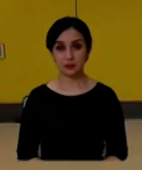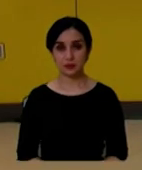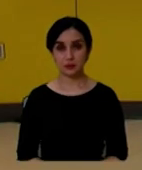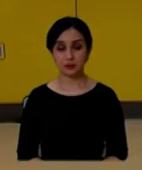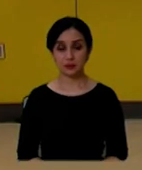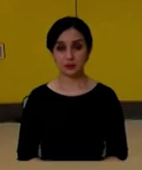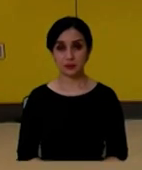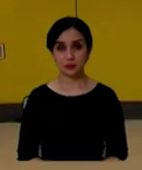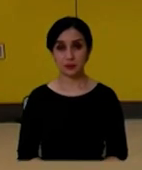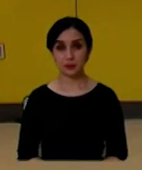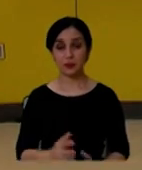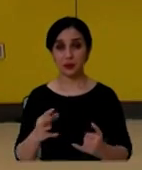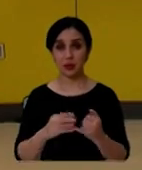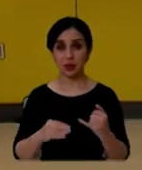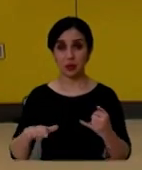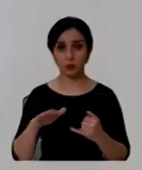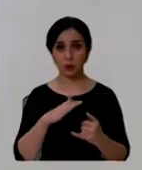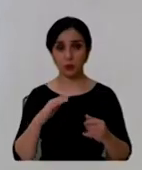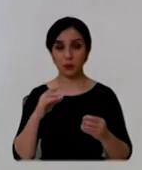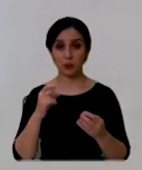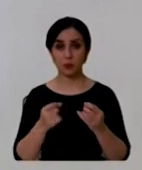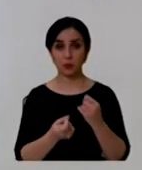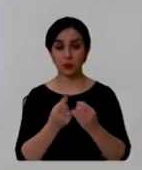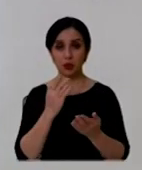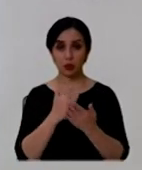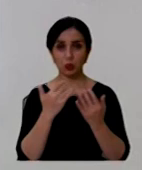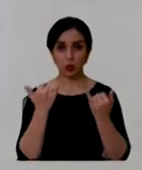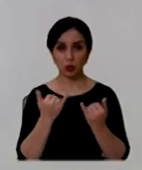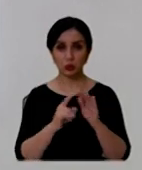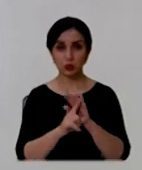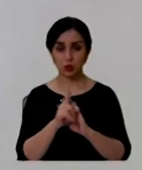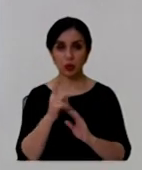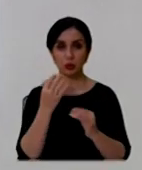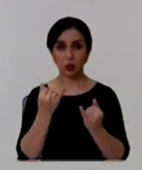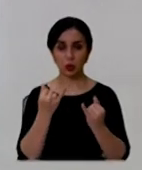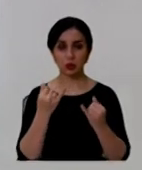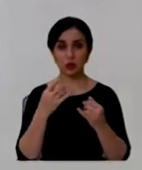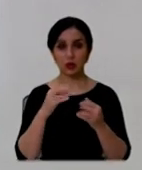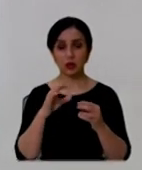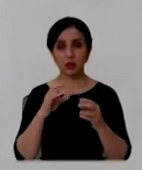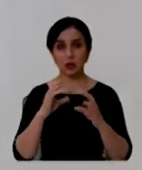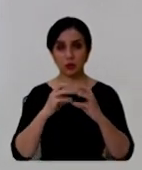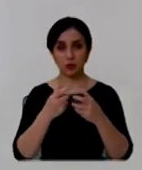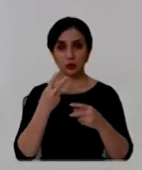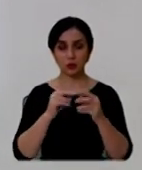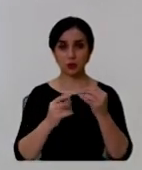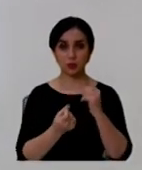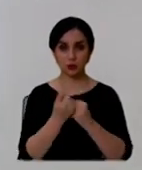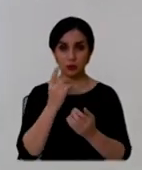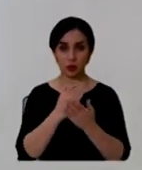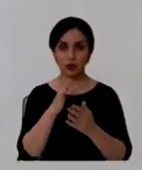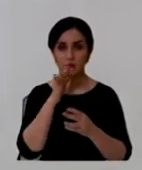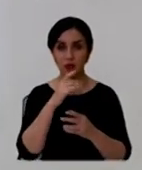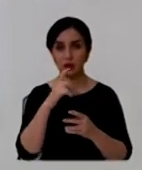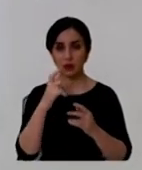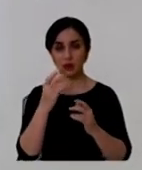Demək, yər pəyda bulgəndən başləb, ta xoğazırgı künge qədər ənin mürvajləniş tarixini, əralar